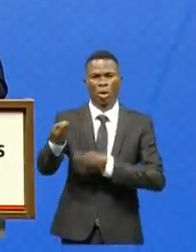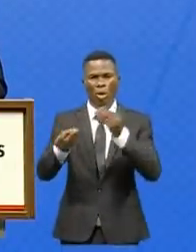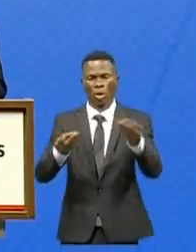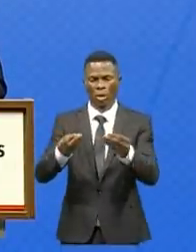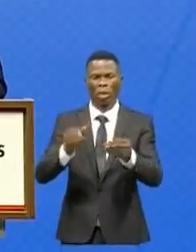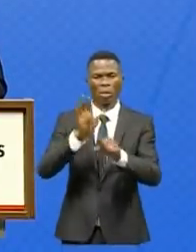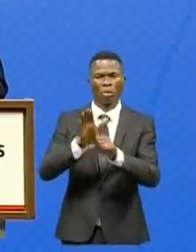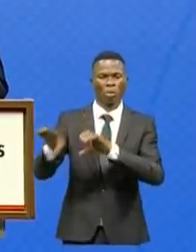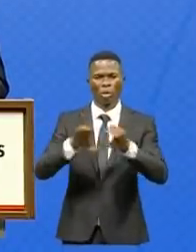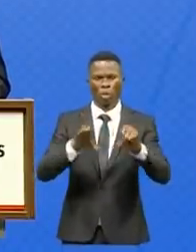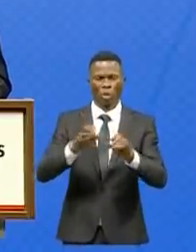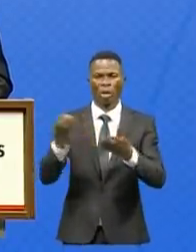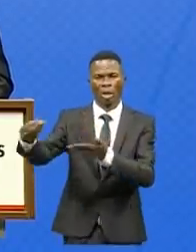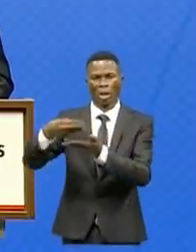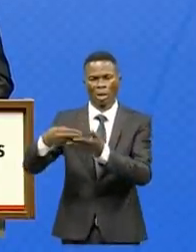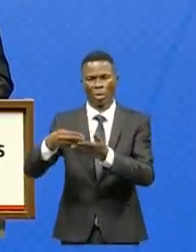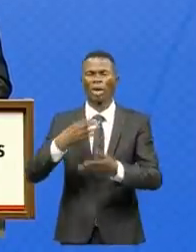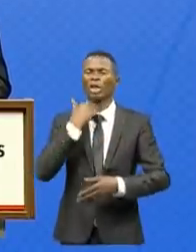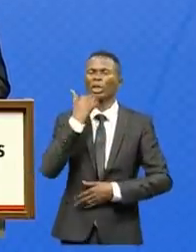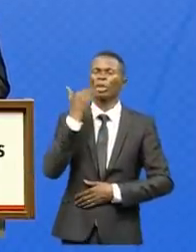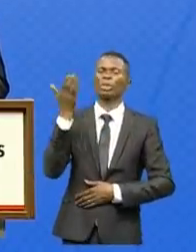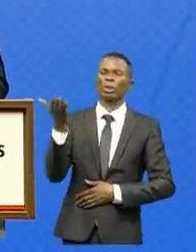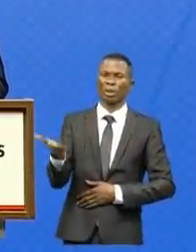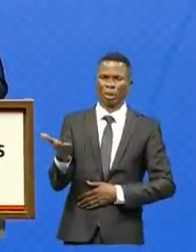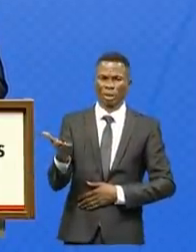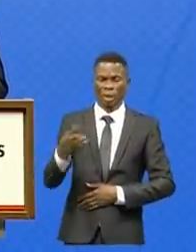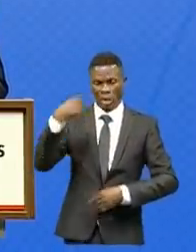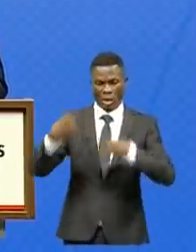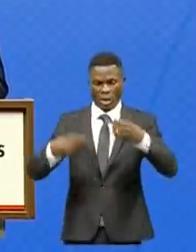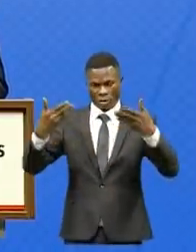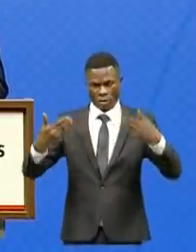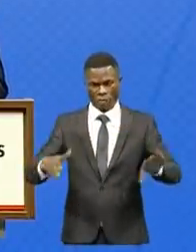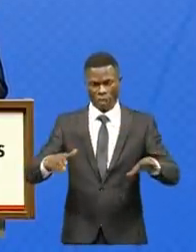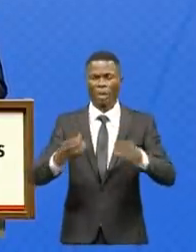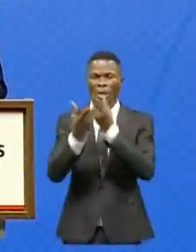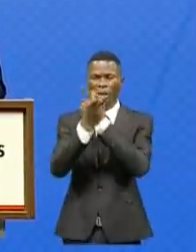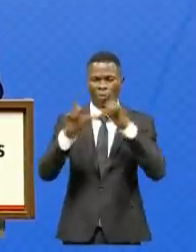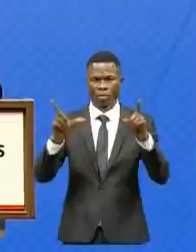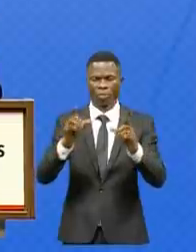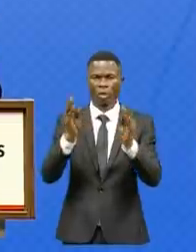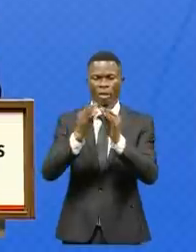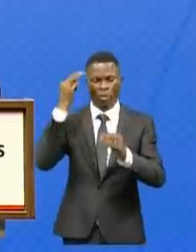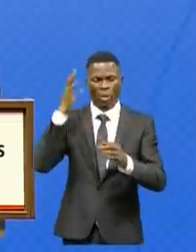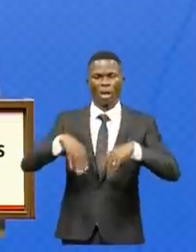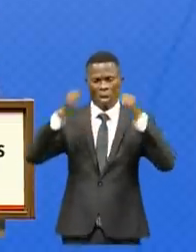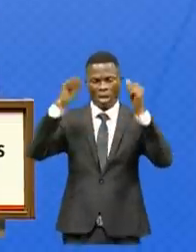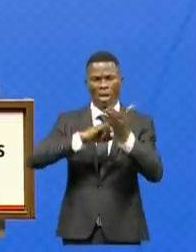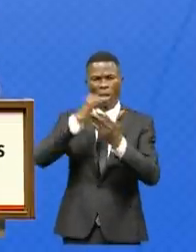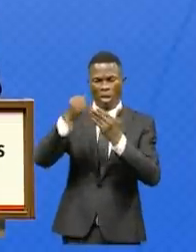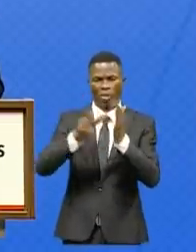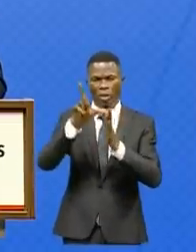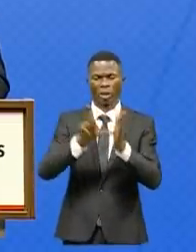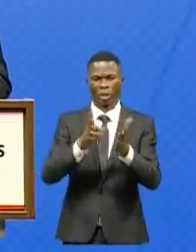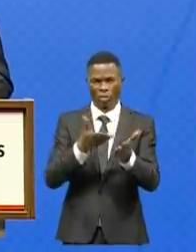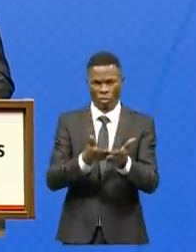subventions diverses et des contributions de bailleurs de fonds. Après débat et délibération, le Conseil a adopté ces projets de